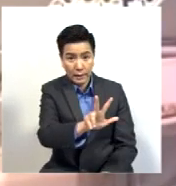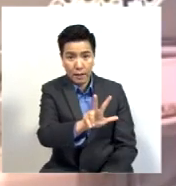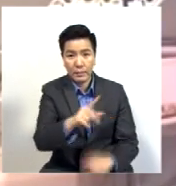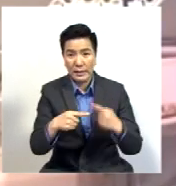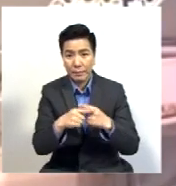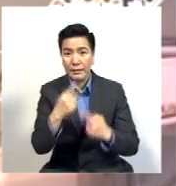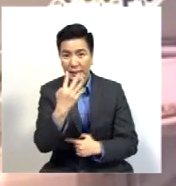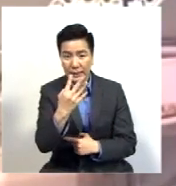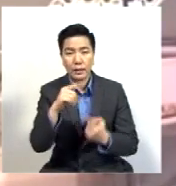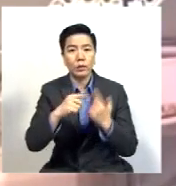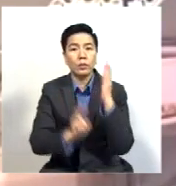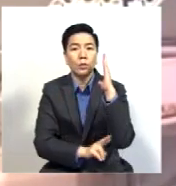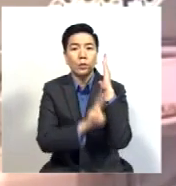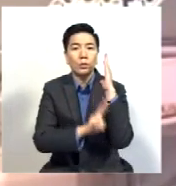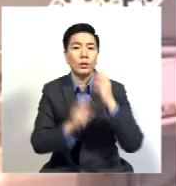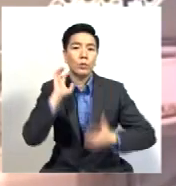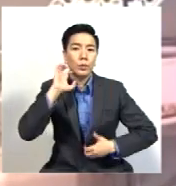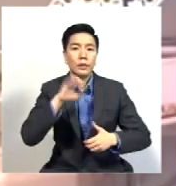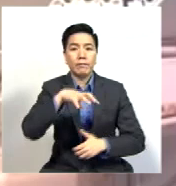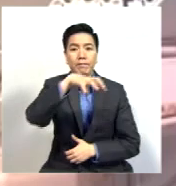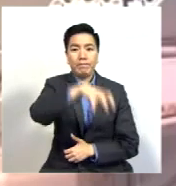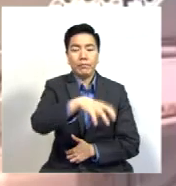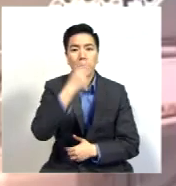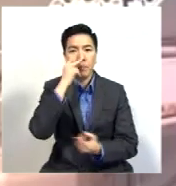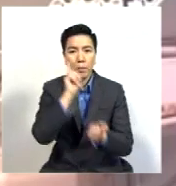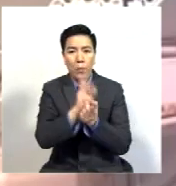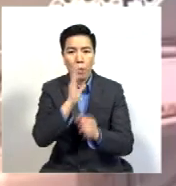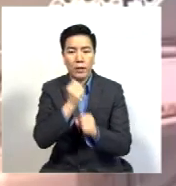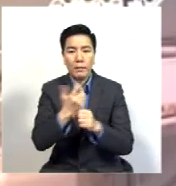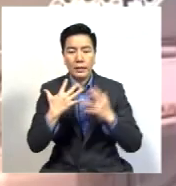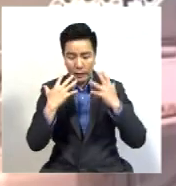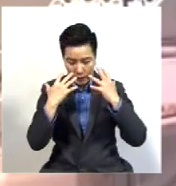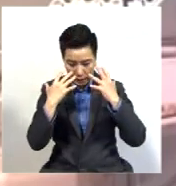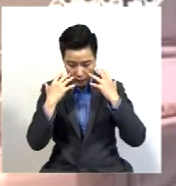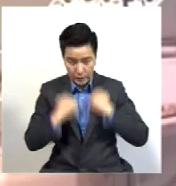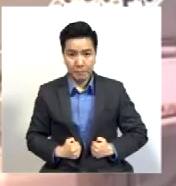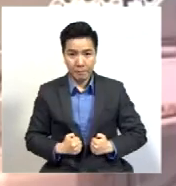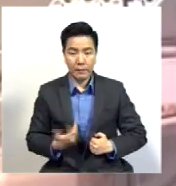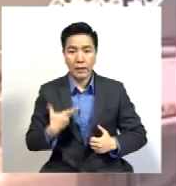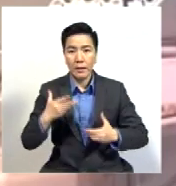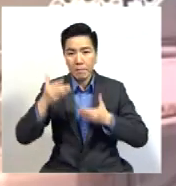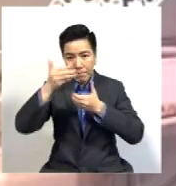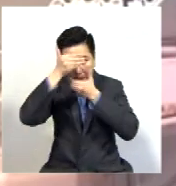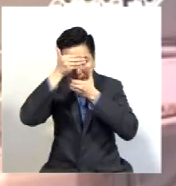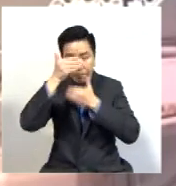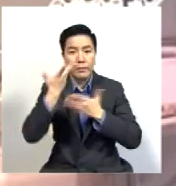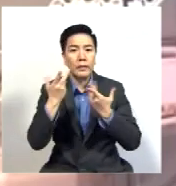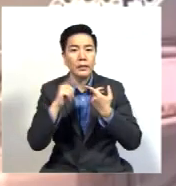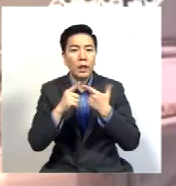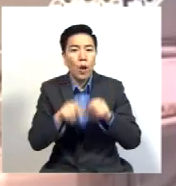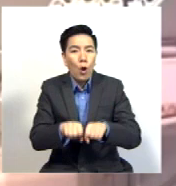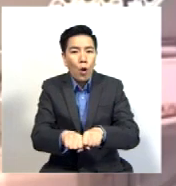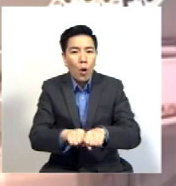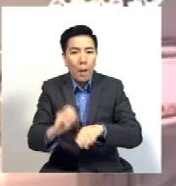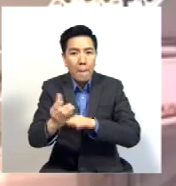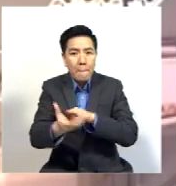การณ์นี้เกิดขึ้นภายในห้างโรบินสันลพบุรีพบว่าคนร้ายเนี่ยนะฮะใส่เสื้อคลุมสวมหมวกไหมพรมปิดบังใบหน้าใส่ร